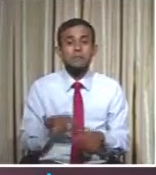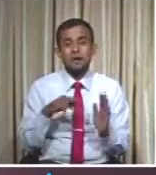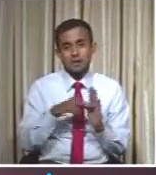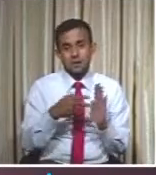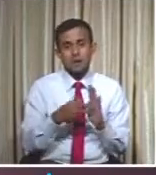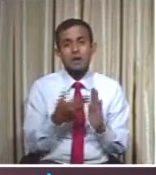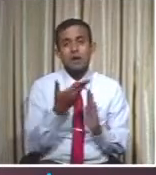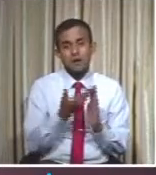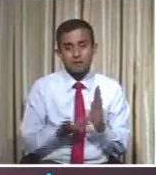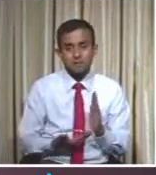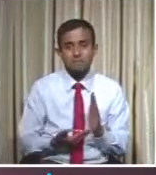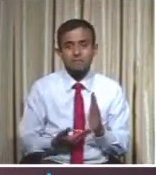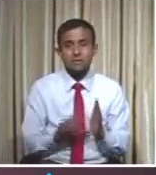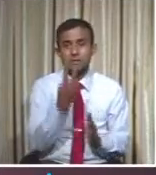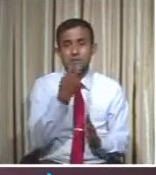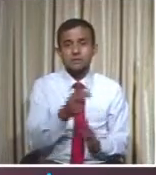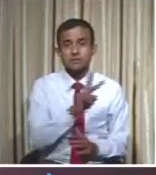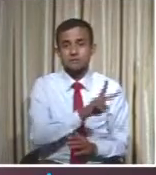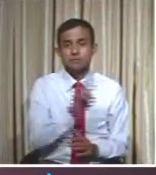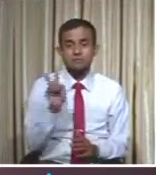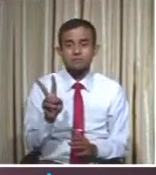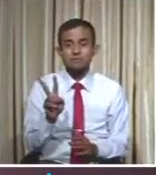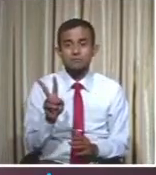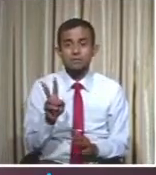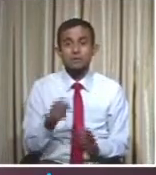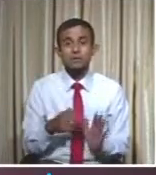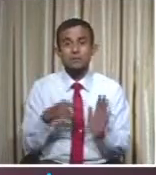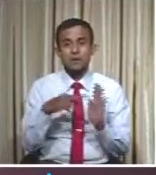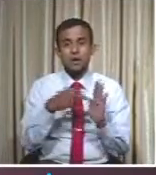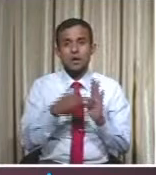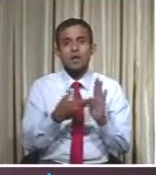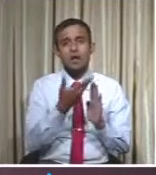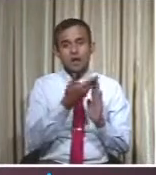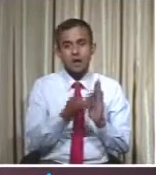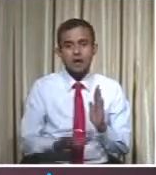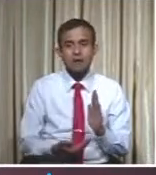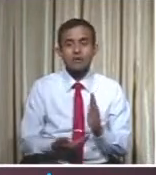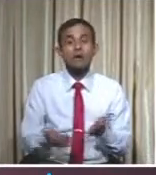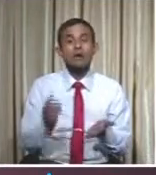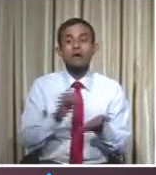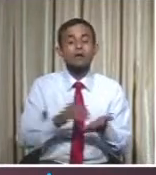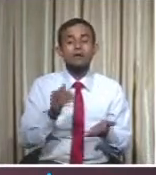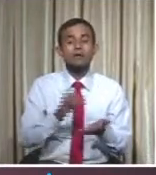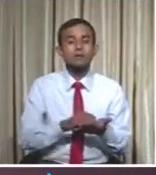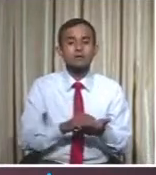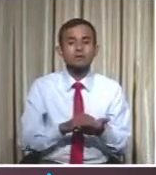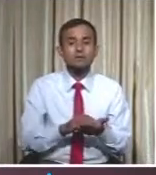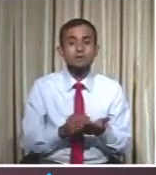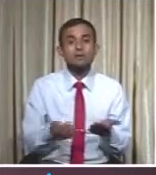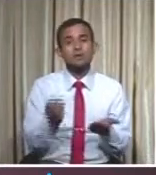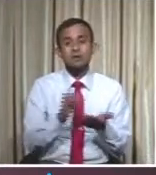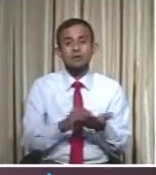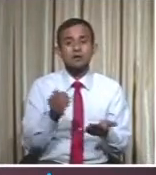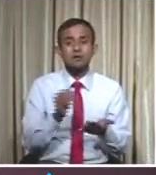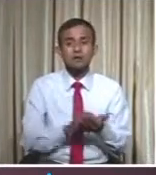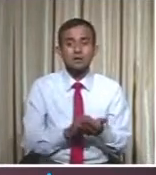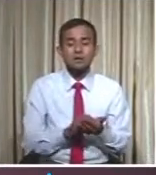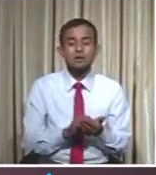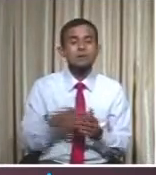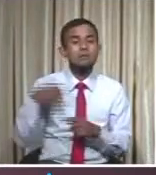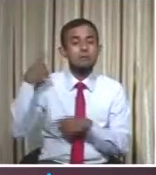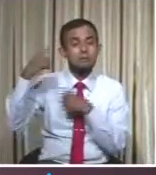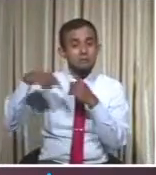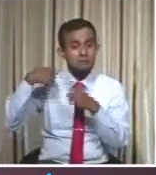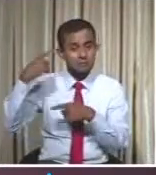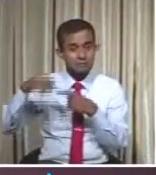අයවැයත් 2022 ඉදිරිපත් වෙලා තියෙන අයවැයත් නැවත වතාවක් අර